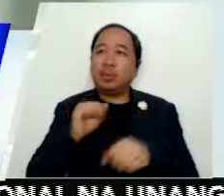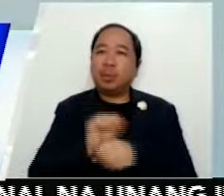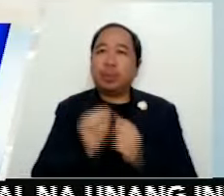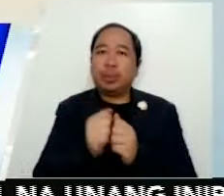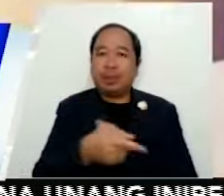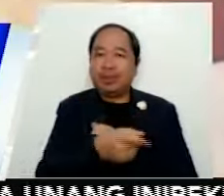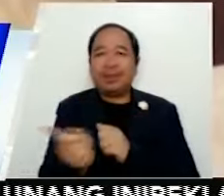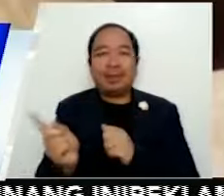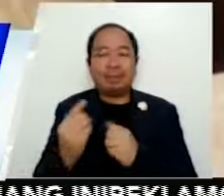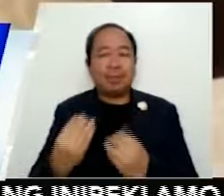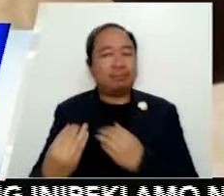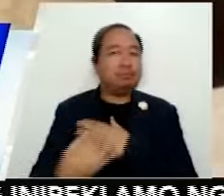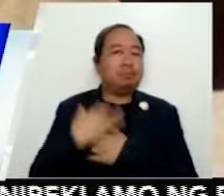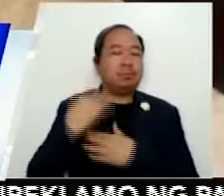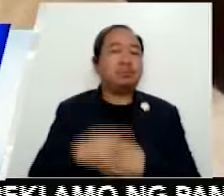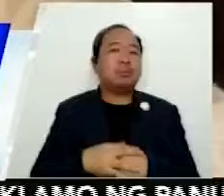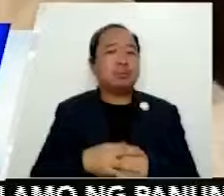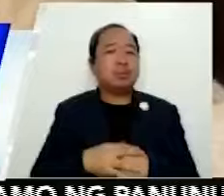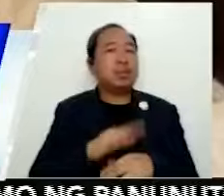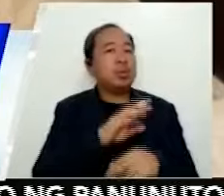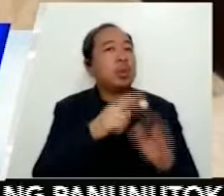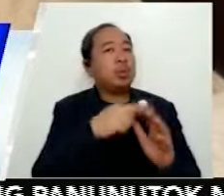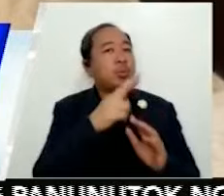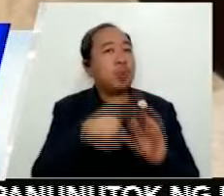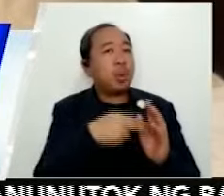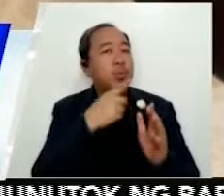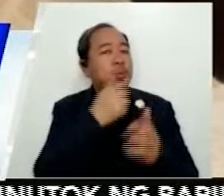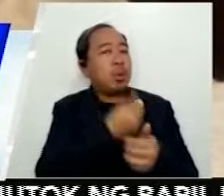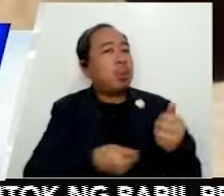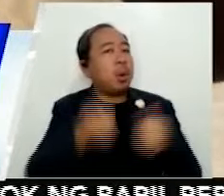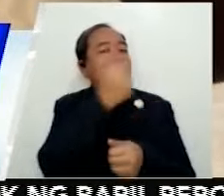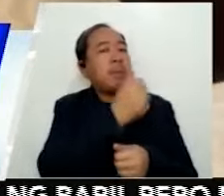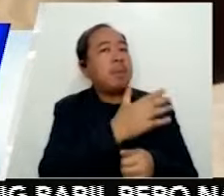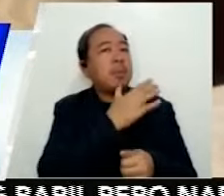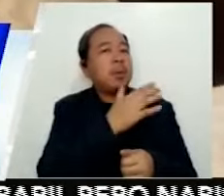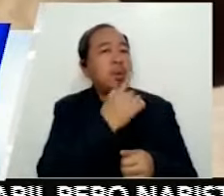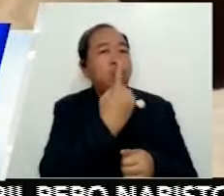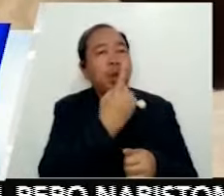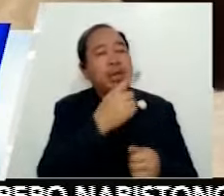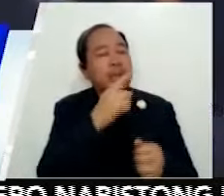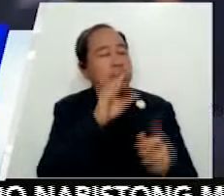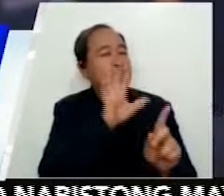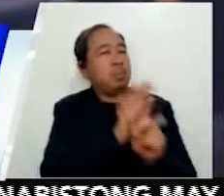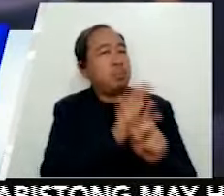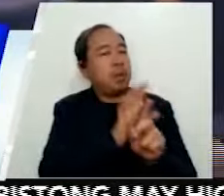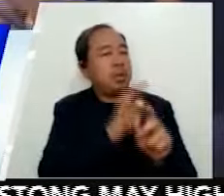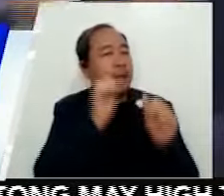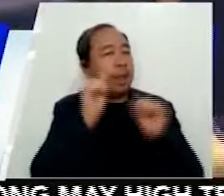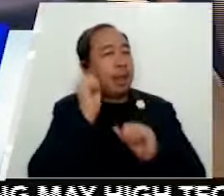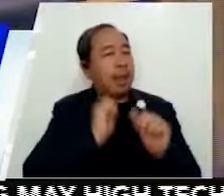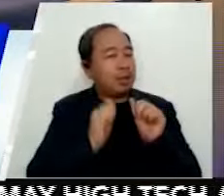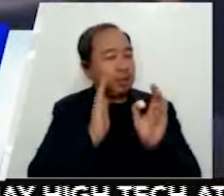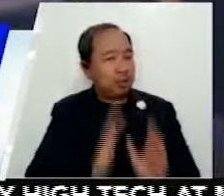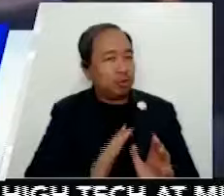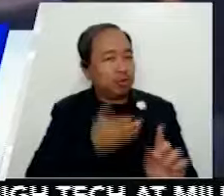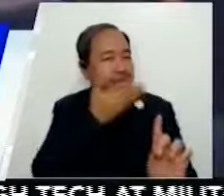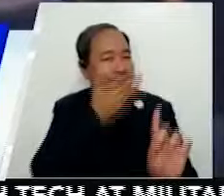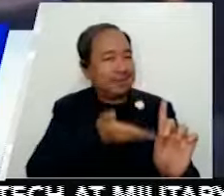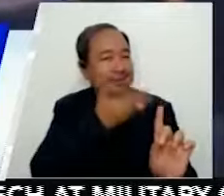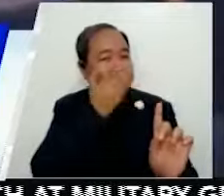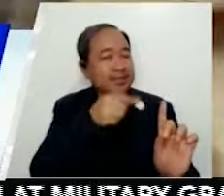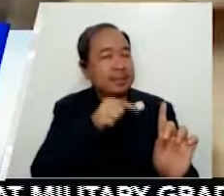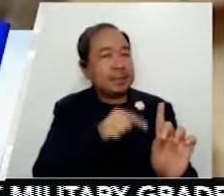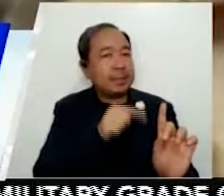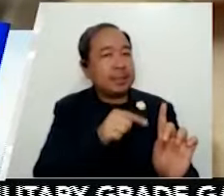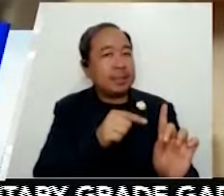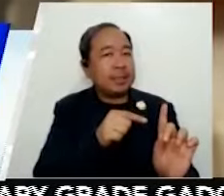TV icon na si Connie Reyes. Dream came true raw para kay Michael na makatrabaho siya. When I was younger, napapanood ko na po siya.